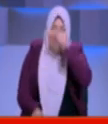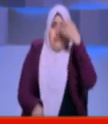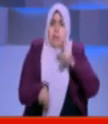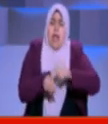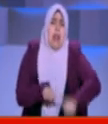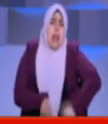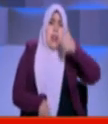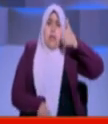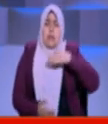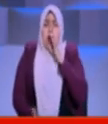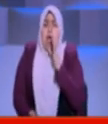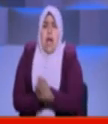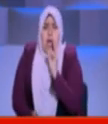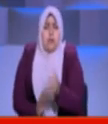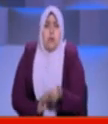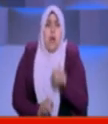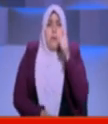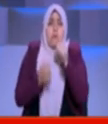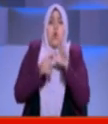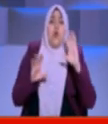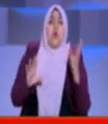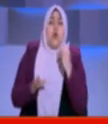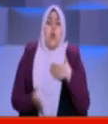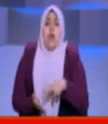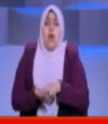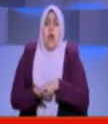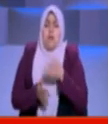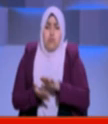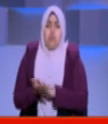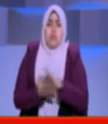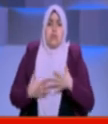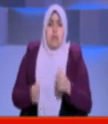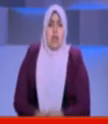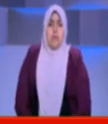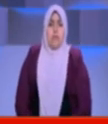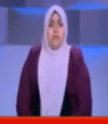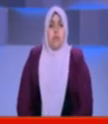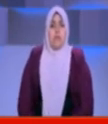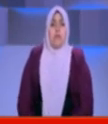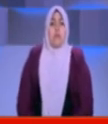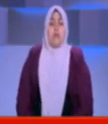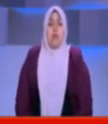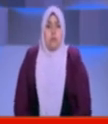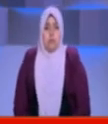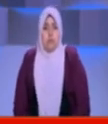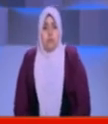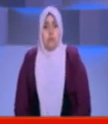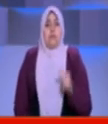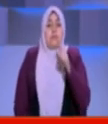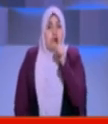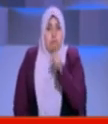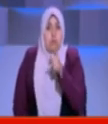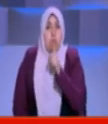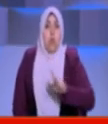القبعة، ولكن الجميع يتخوف من فتح هذا الملف. ألم يكن هذا تعهدا أصلا من قبل السيد عادل عبد المهدي ومن